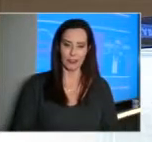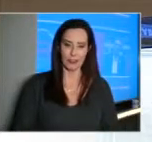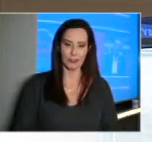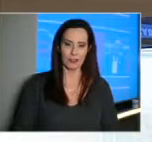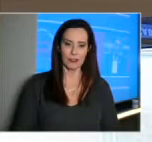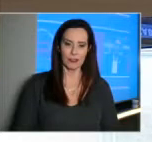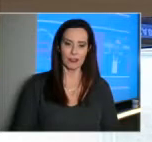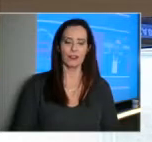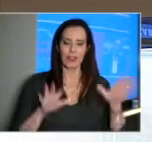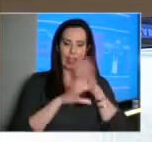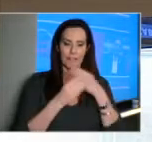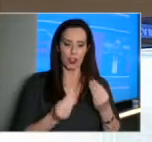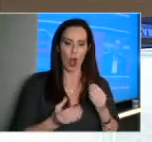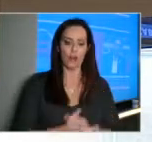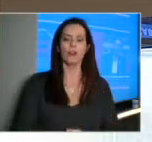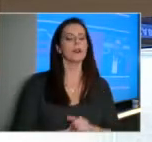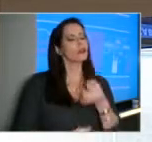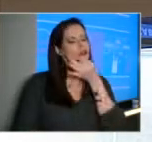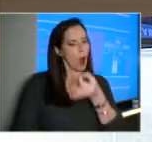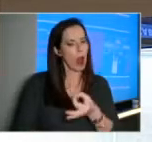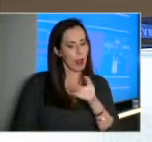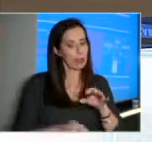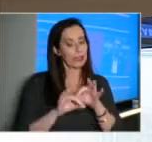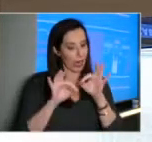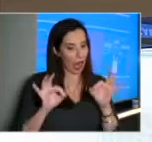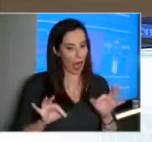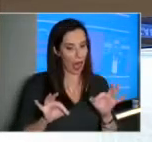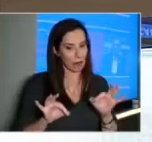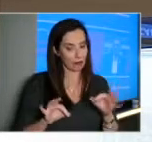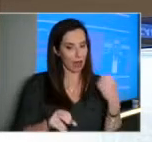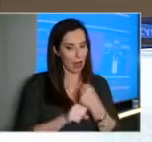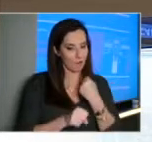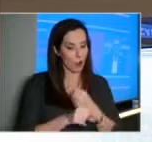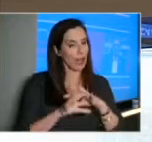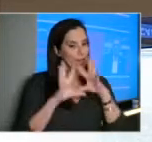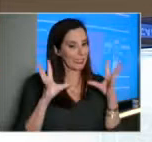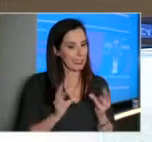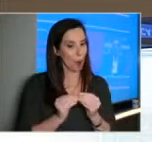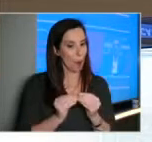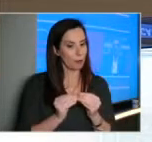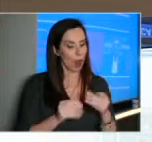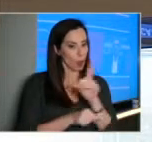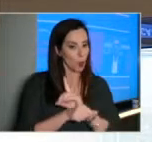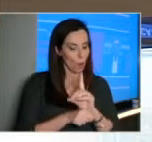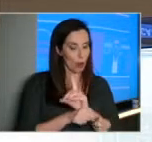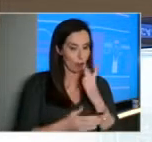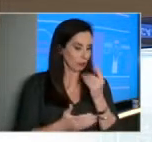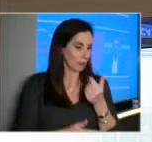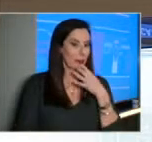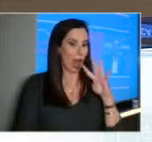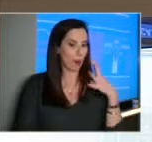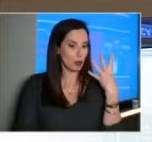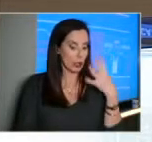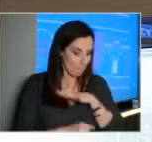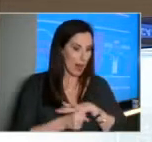אהלן, שלום, ערב טוב. תגיד, התחלת ברמה האישית כבר לעבוד על הסיכום תקופה הזאת? כמעט 4 שנים